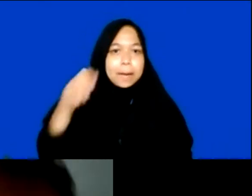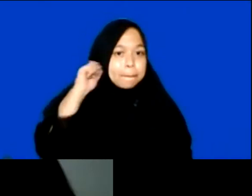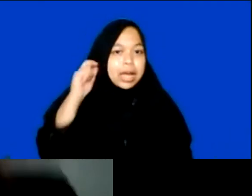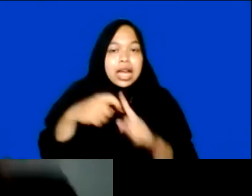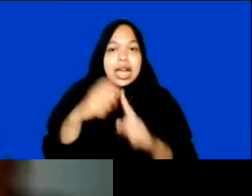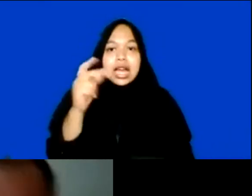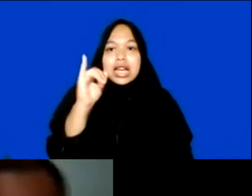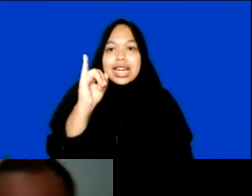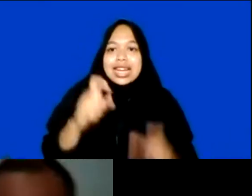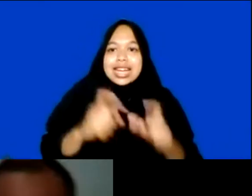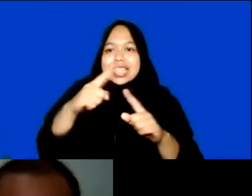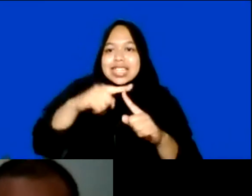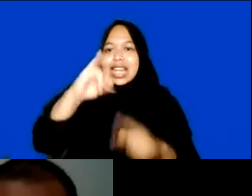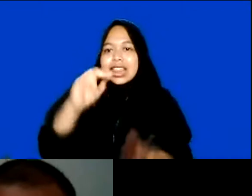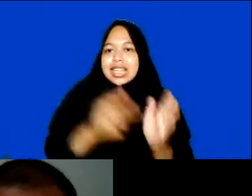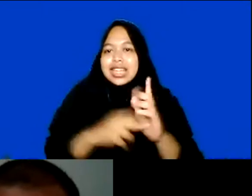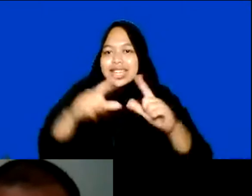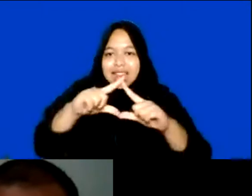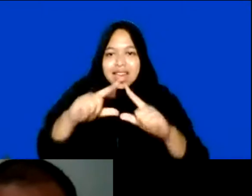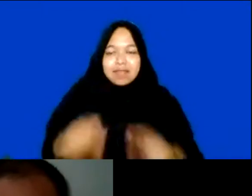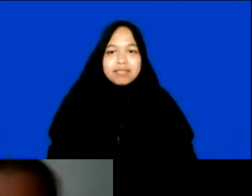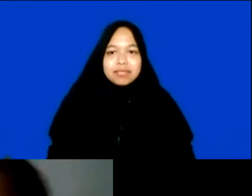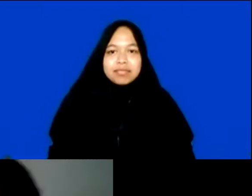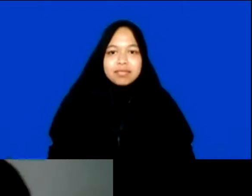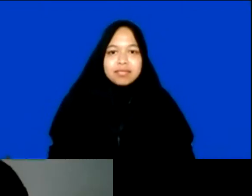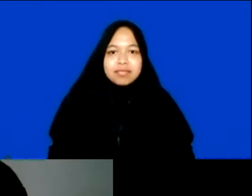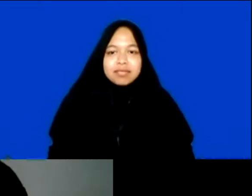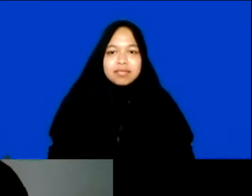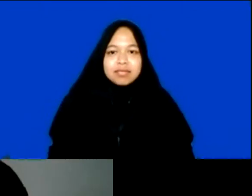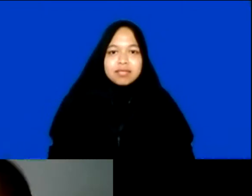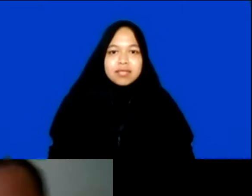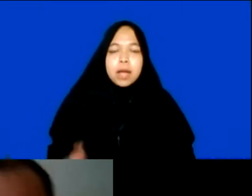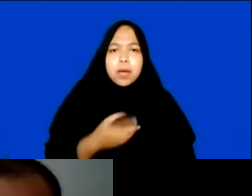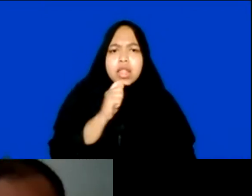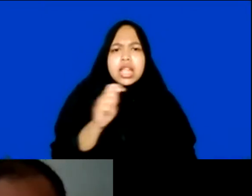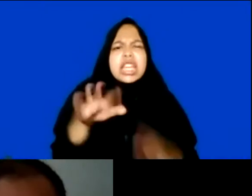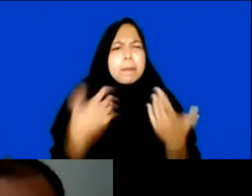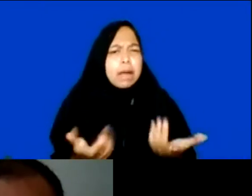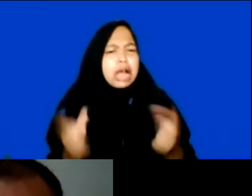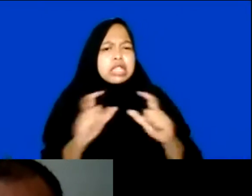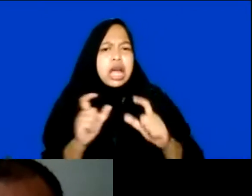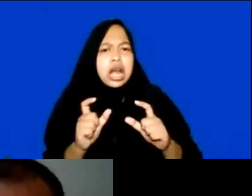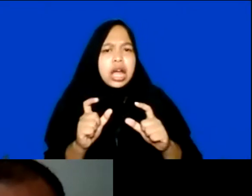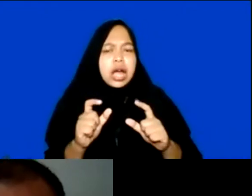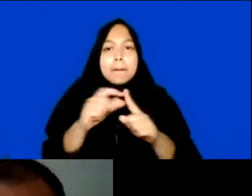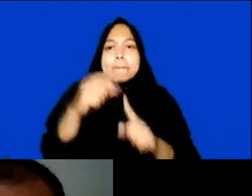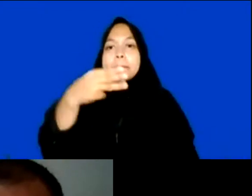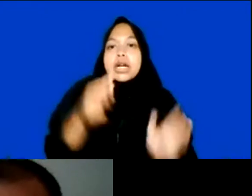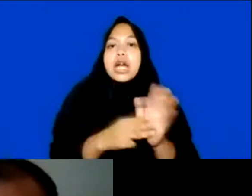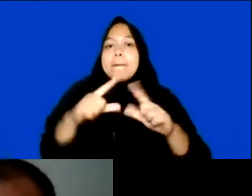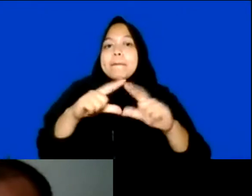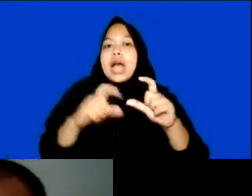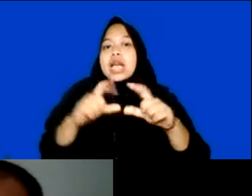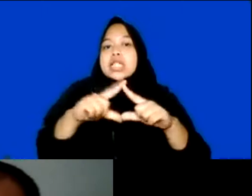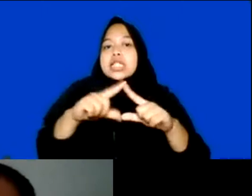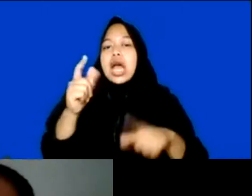Avinda, dari mau bertanya, bagaimana cara pemasaran karya seni untuk kami yang baru